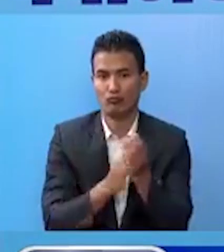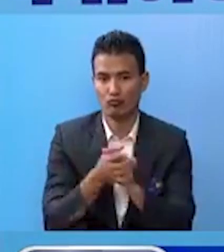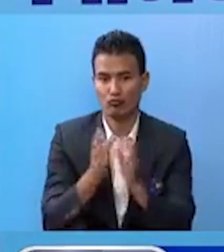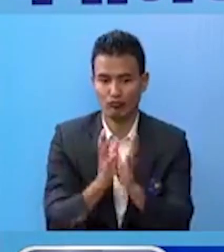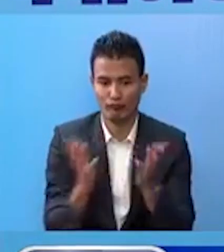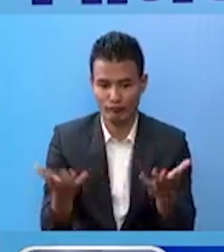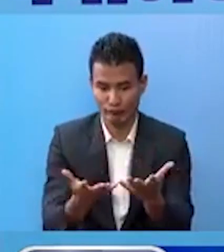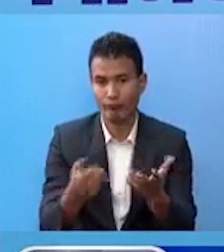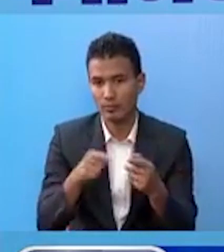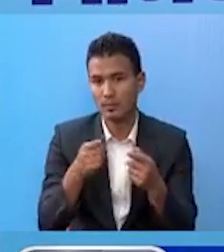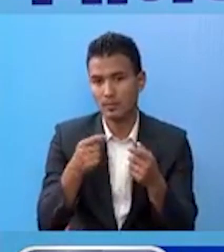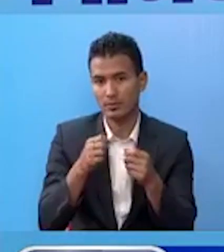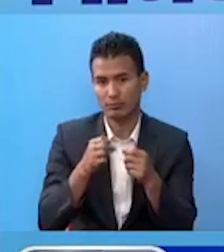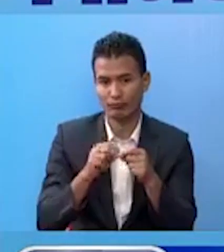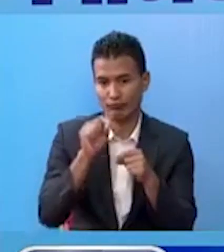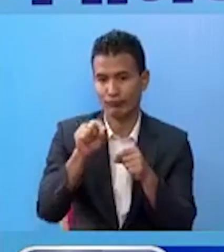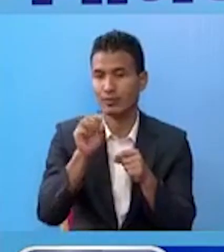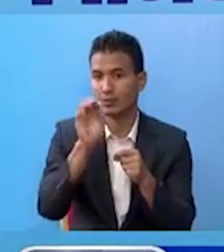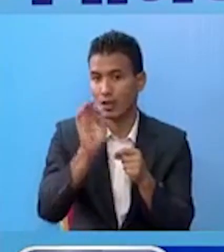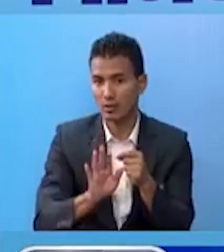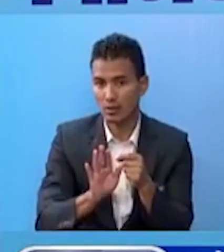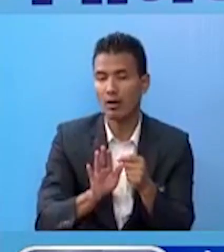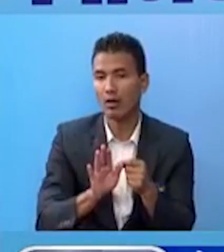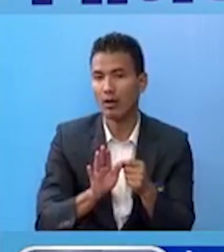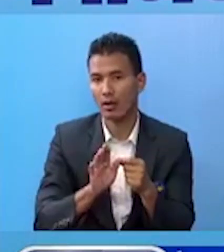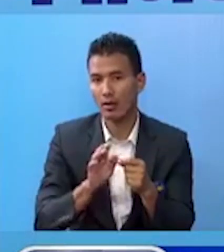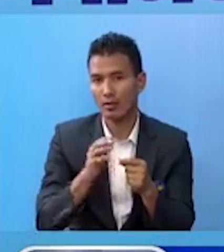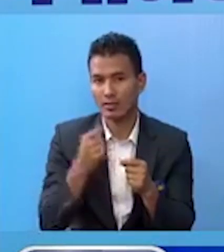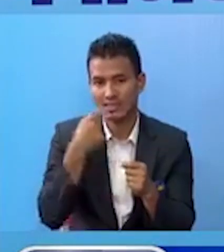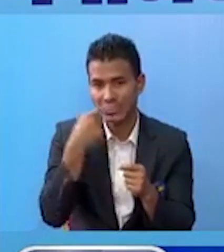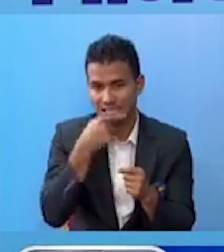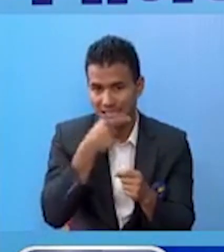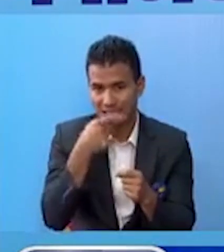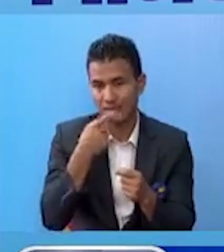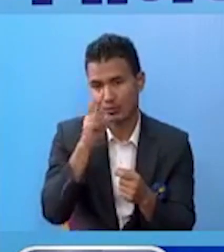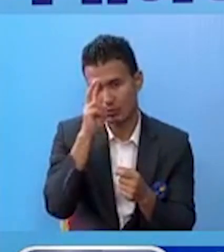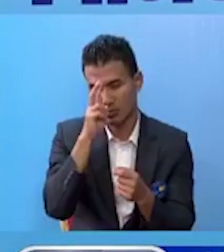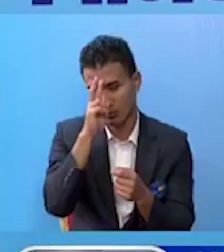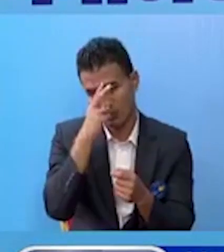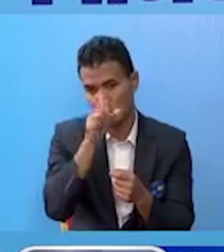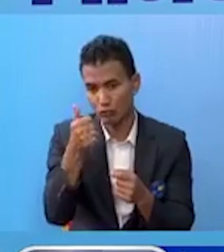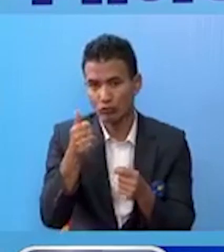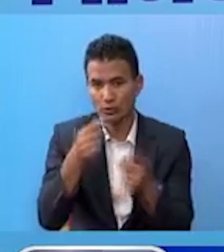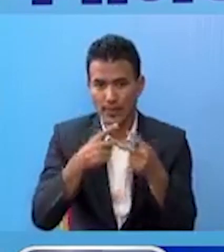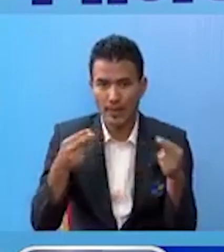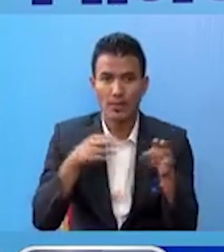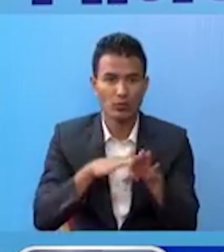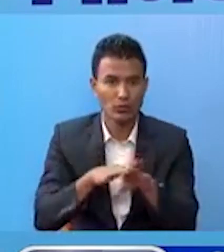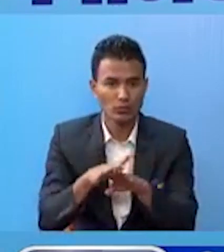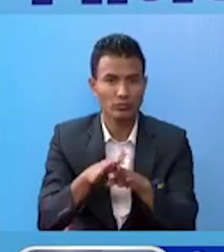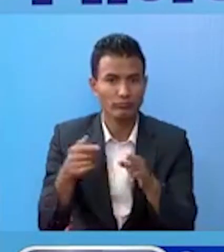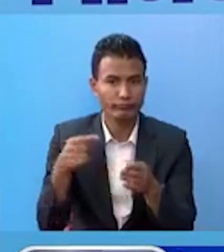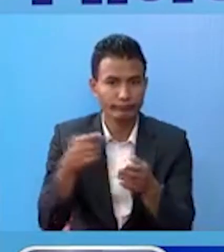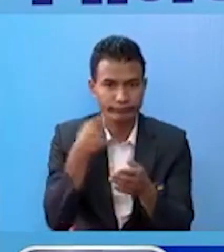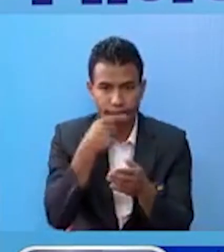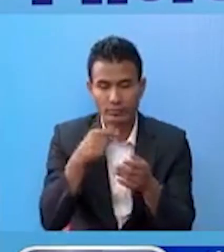बेसिनहरू संक्रमणको स्रोत हुन सक्ने भएको हुँदा दाँत माझ्ने ब्रस लगायतका सामानहरू